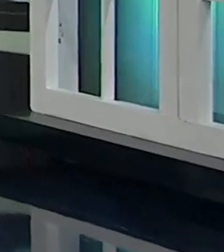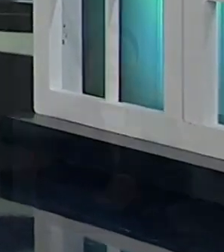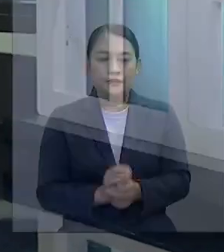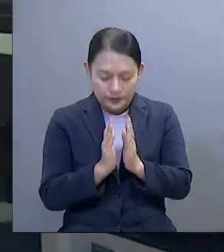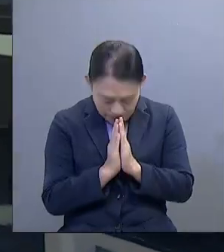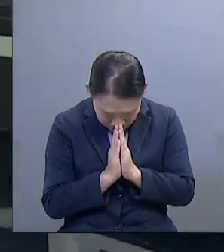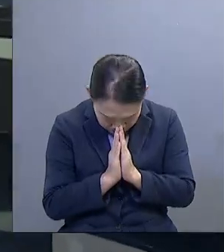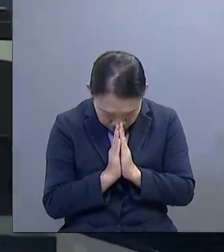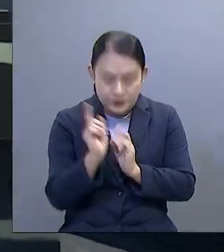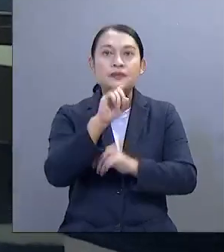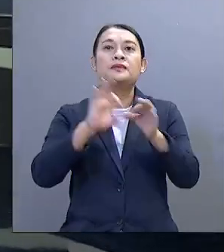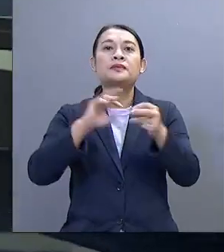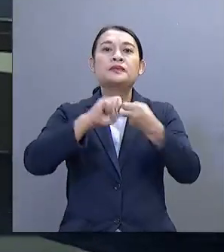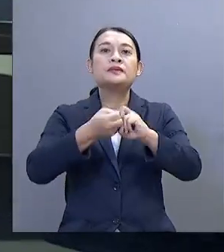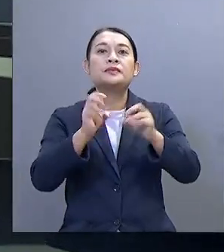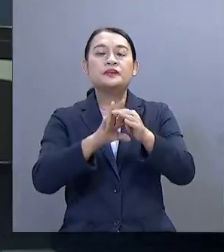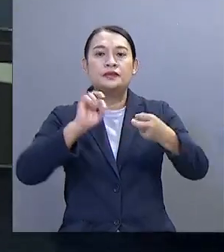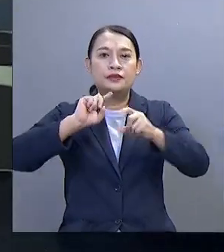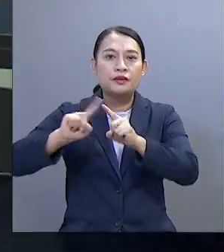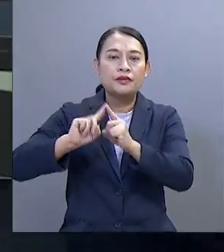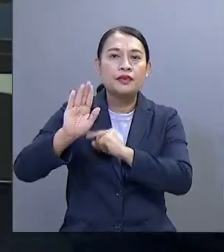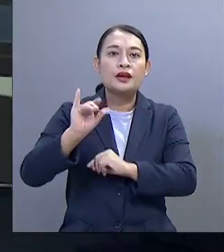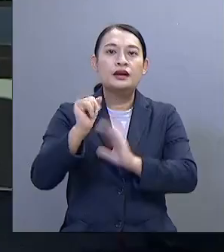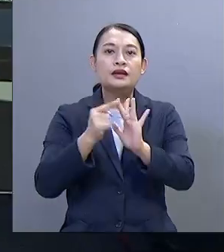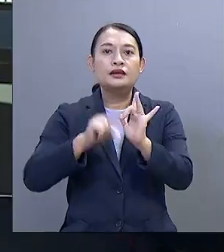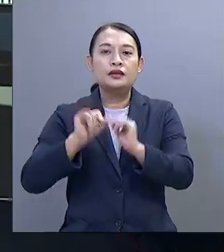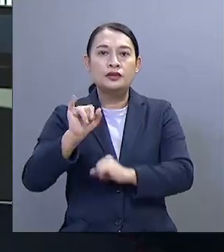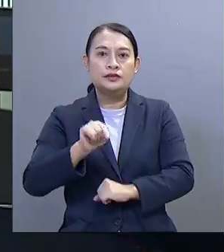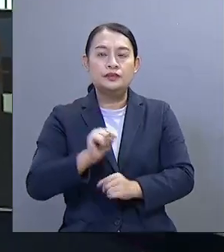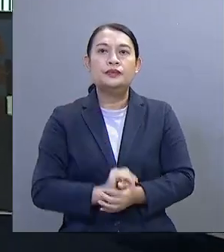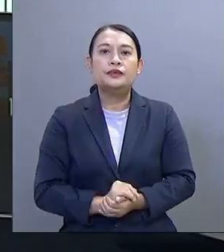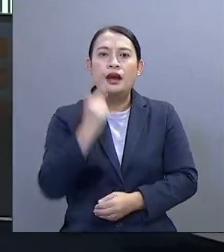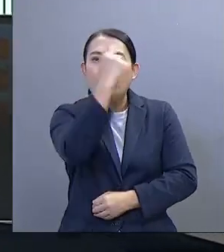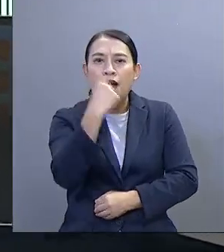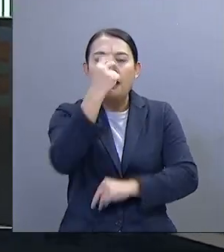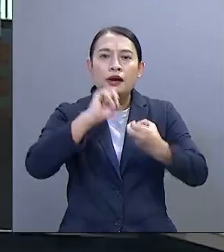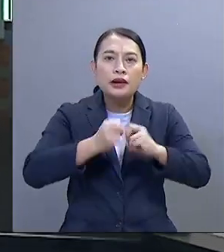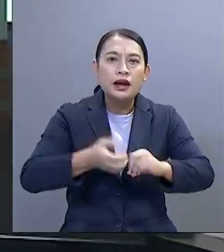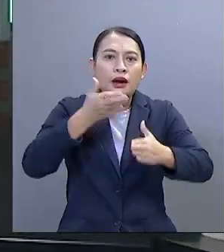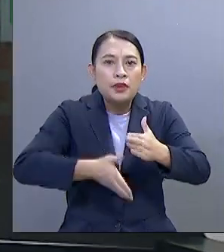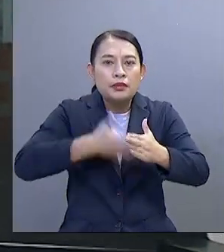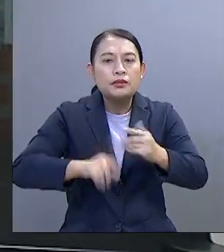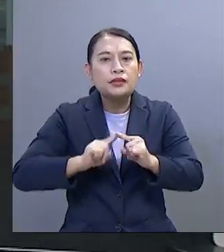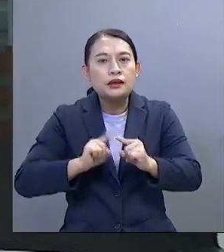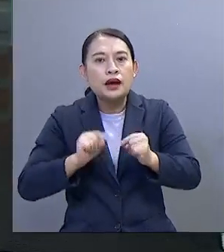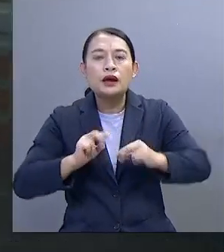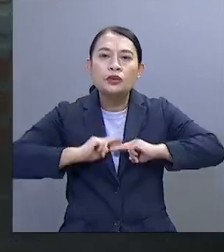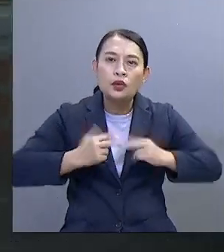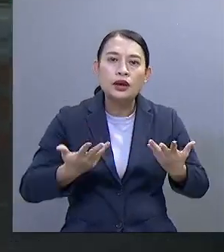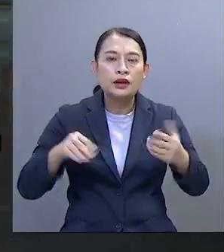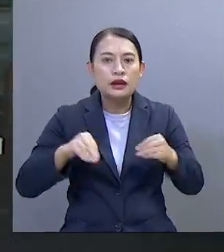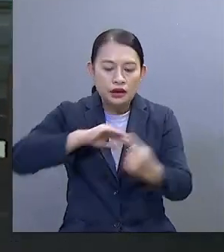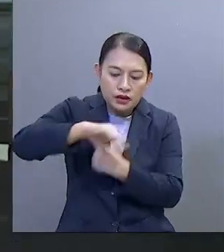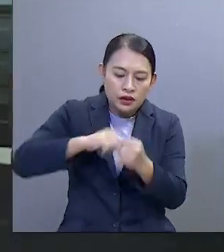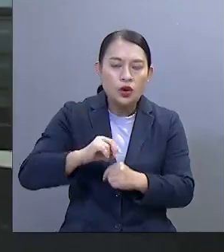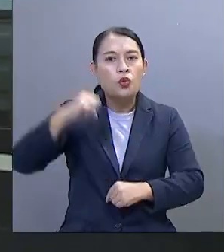สวดีค่ะ ร้องทุกลงป้ายนี้มาแล้วนะคะอยู่กบยุยเปีย ชัดกรณานนค่ะใครมปหาเดดเอร้ใจื่องใกล้ตัวสาธารุณุประโภค น้ไม